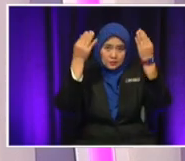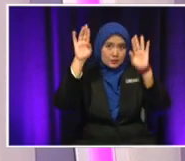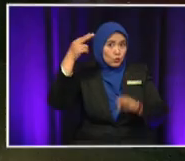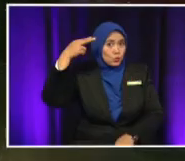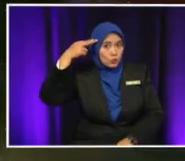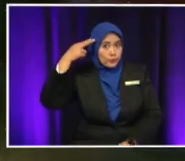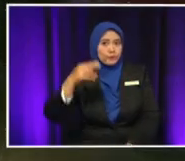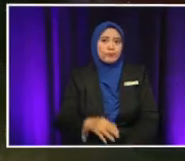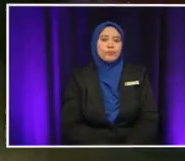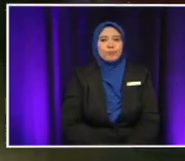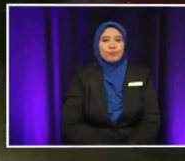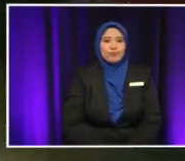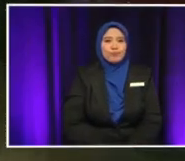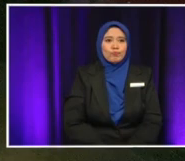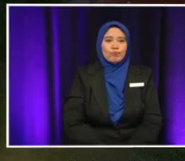Oke